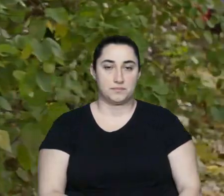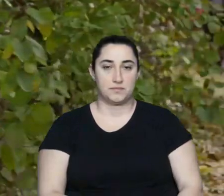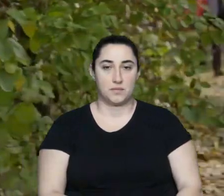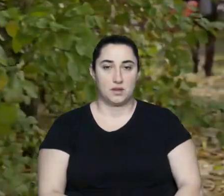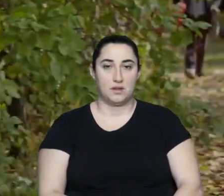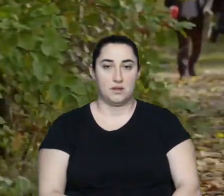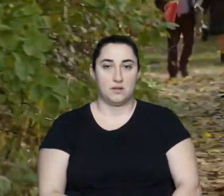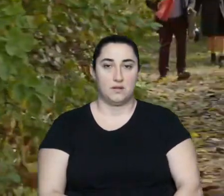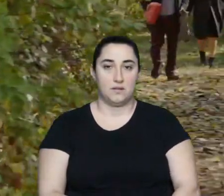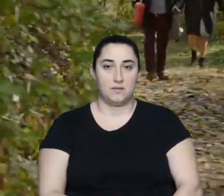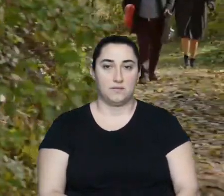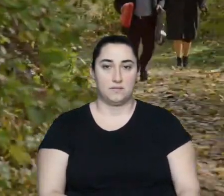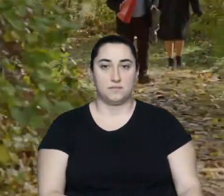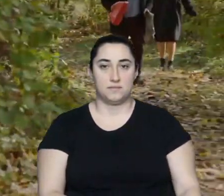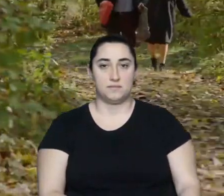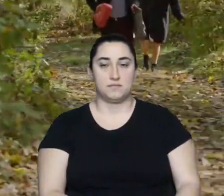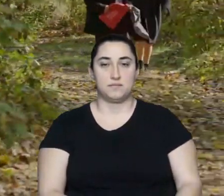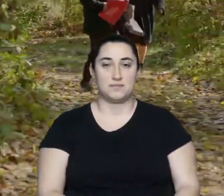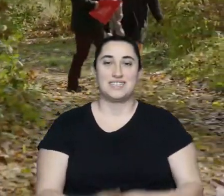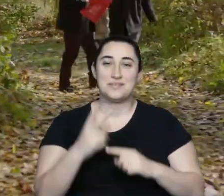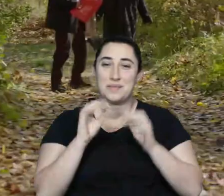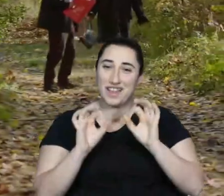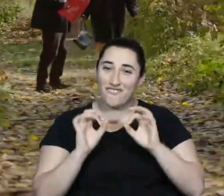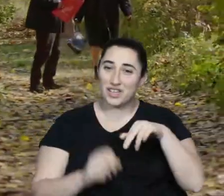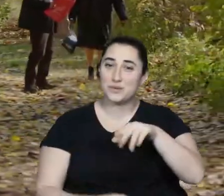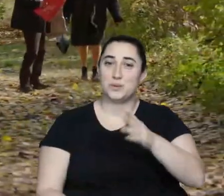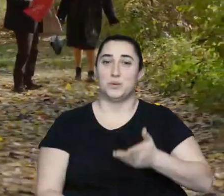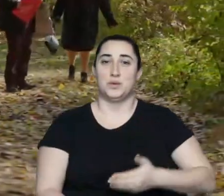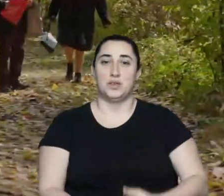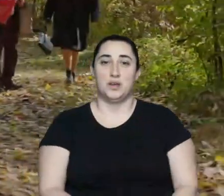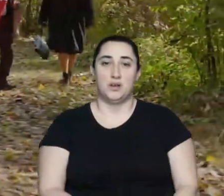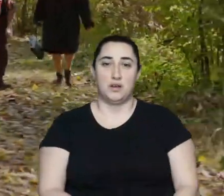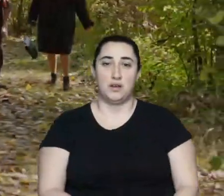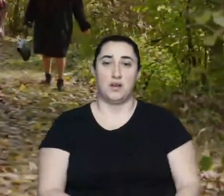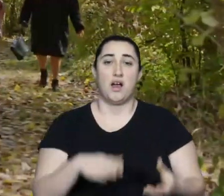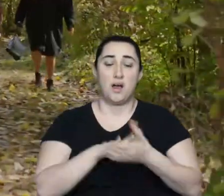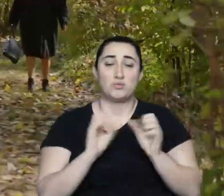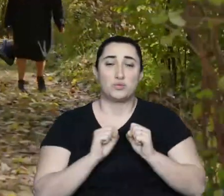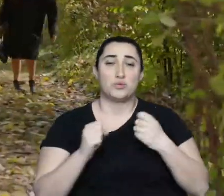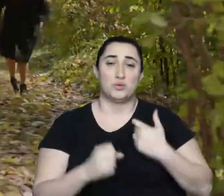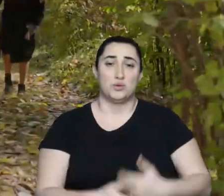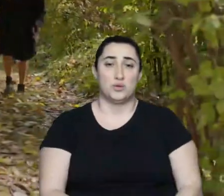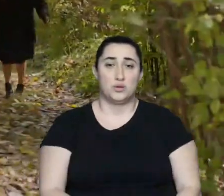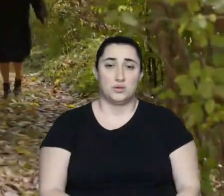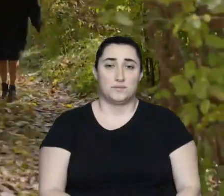Orman içi patika yolda yürüyorlar. İsmail az yavaş git ya. Ayaklarım dondu.